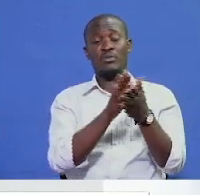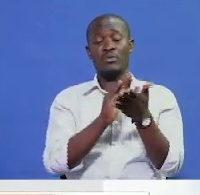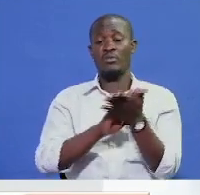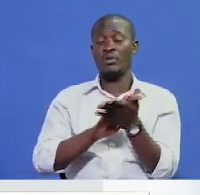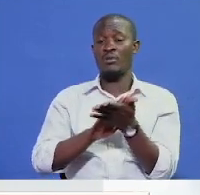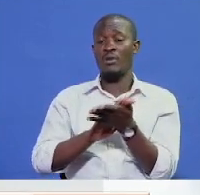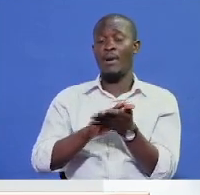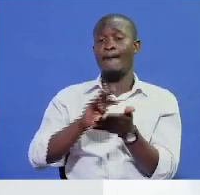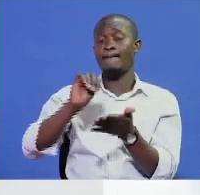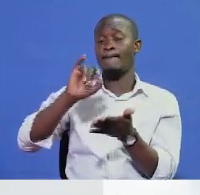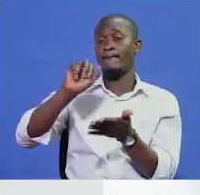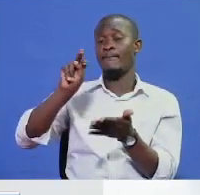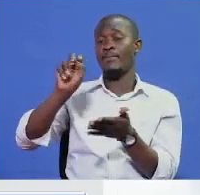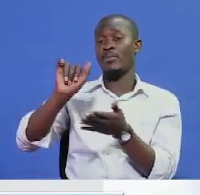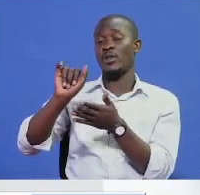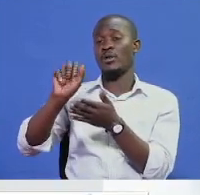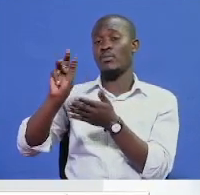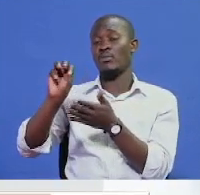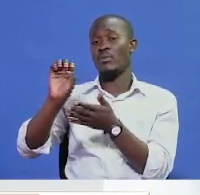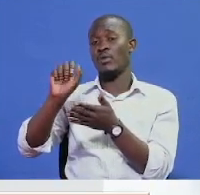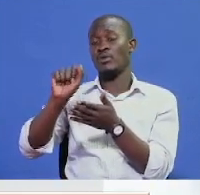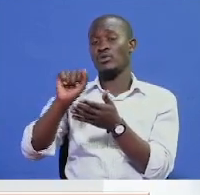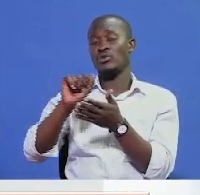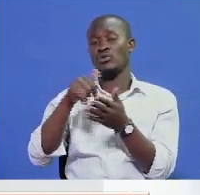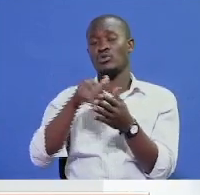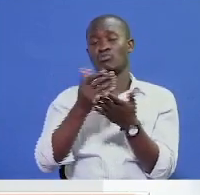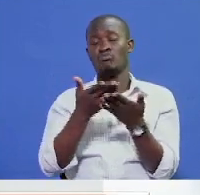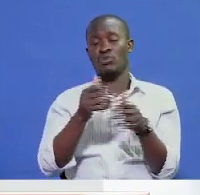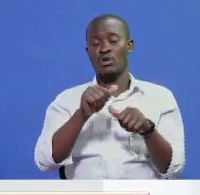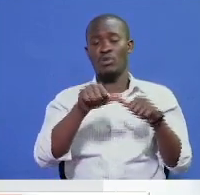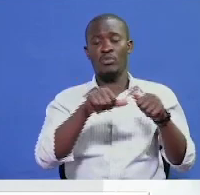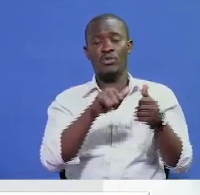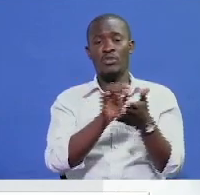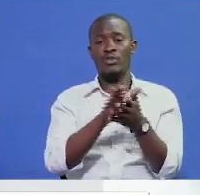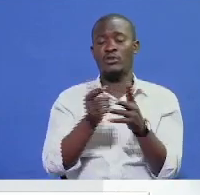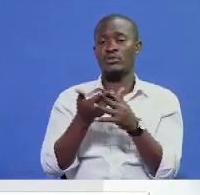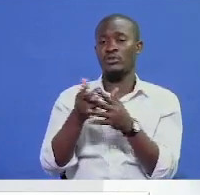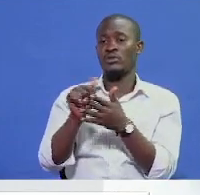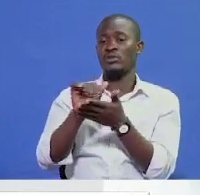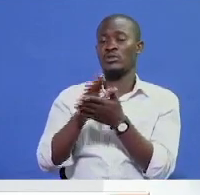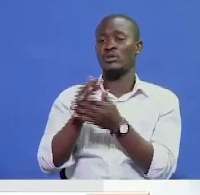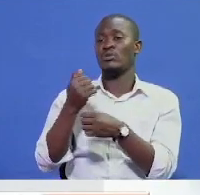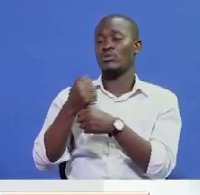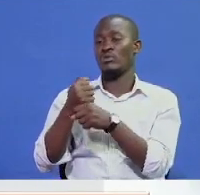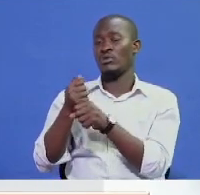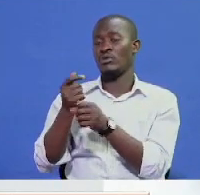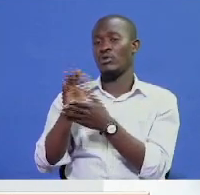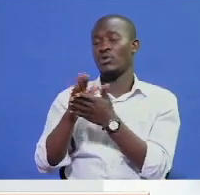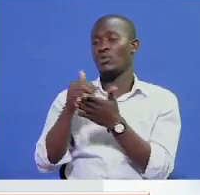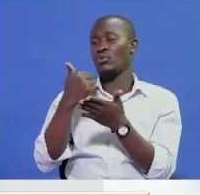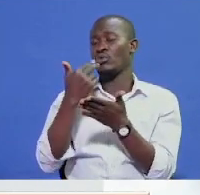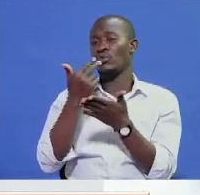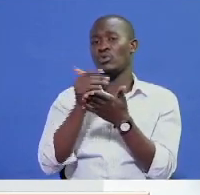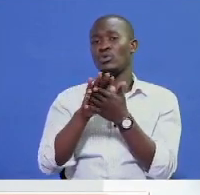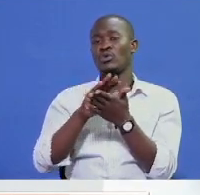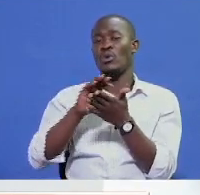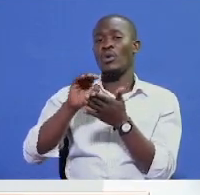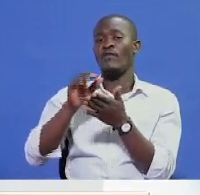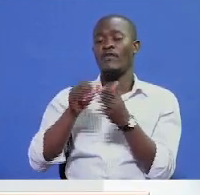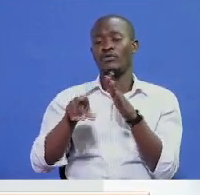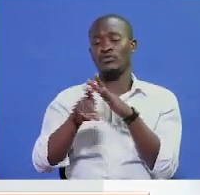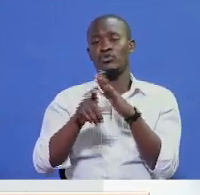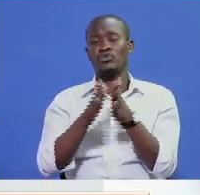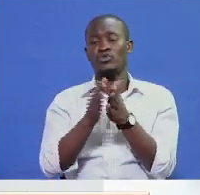almaarufu Mina menstrual cup, ambapo kulingana na mwanzilishi wa wakfu wa Mina ama ukipenda Mina